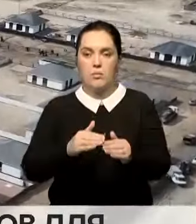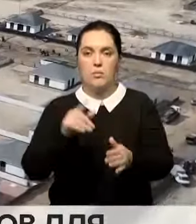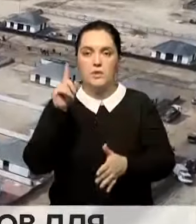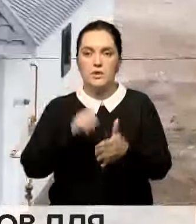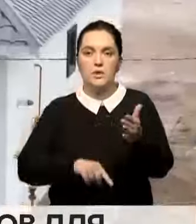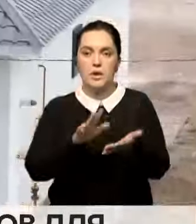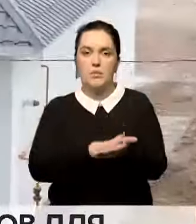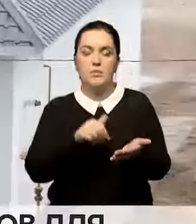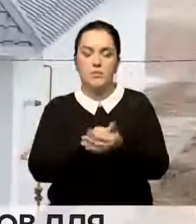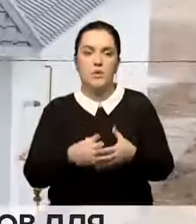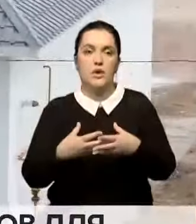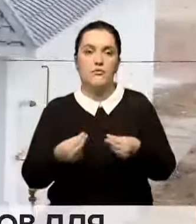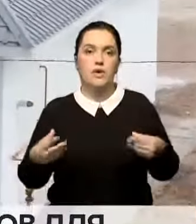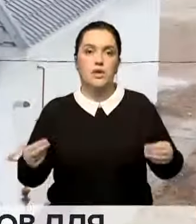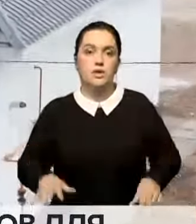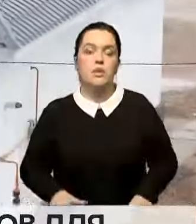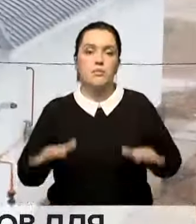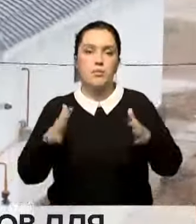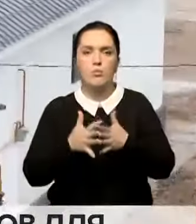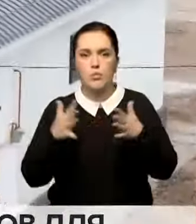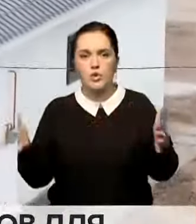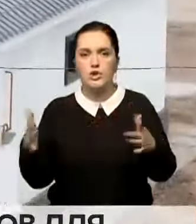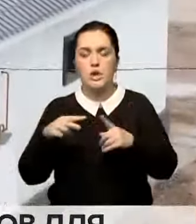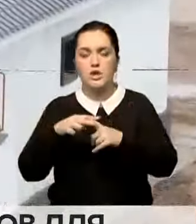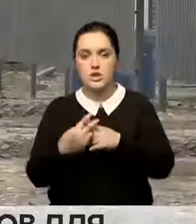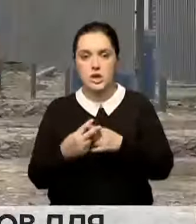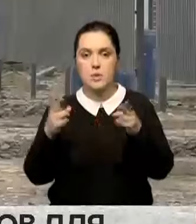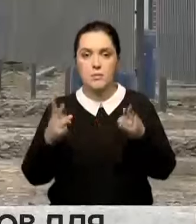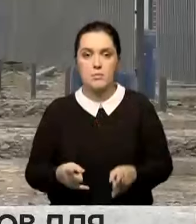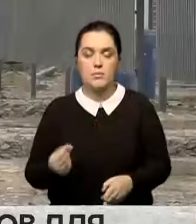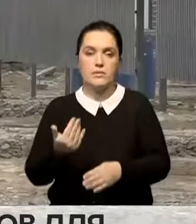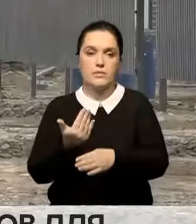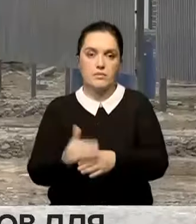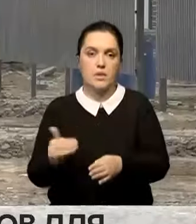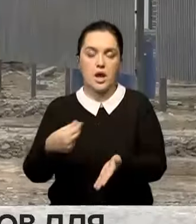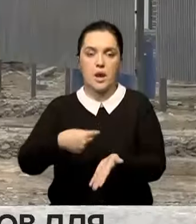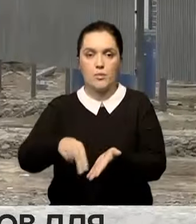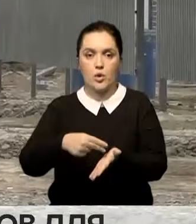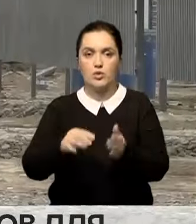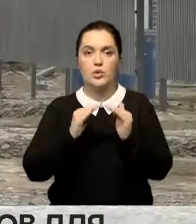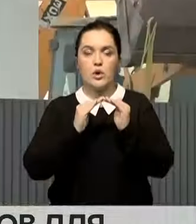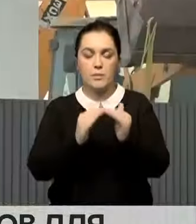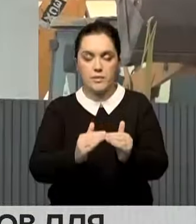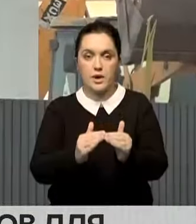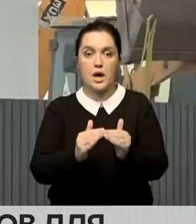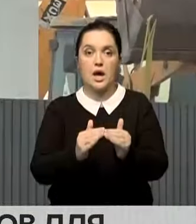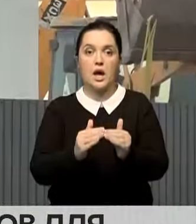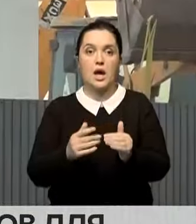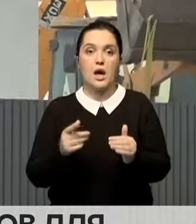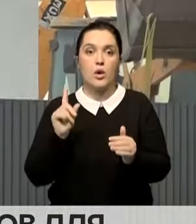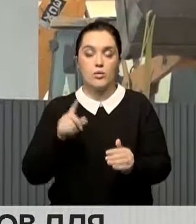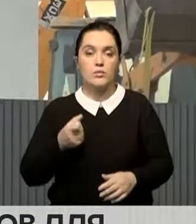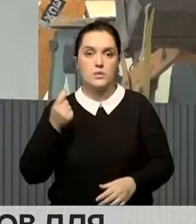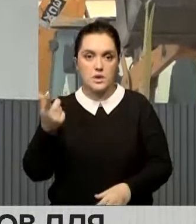кульсары после весенних паводков большей части пострадавших выделили деньги для покупки жилья на вторичном рынке некоторые